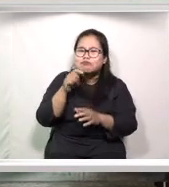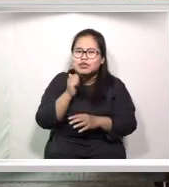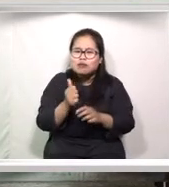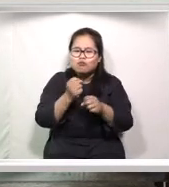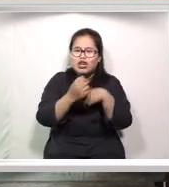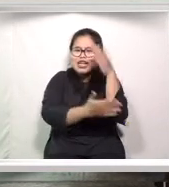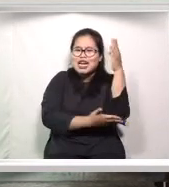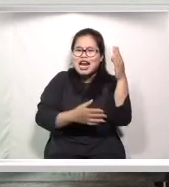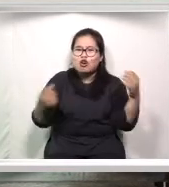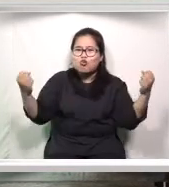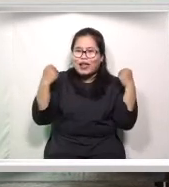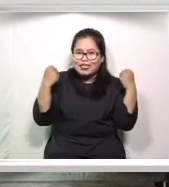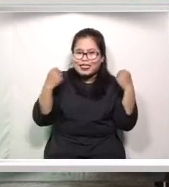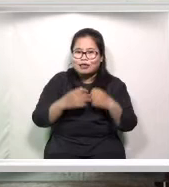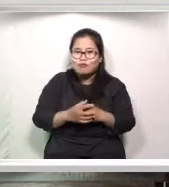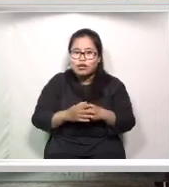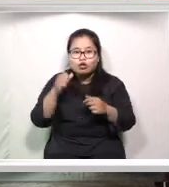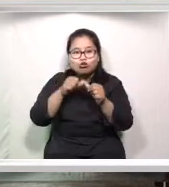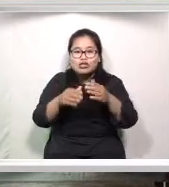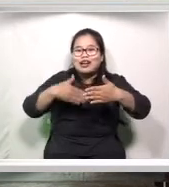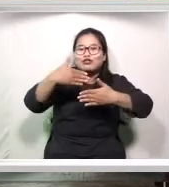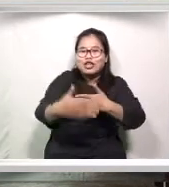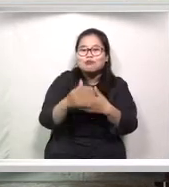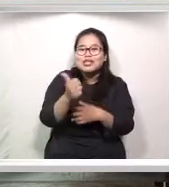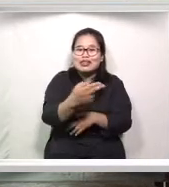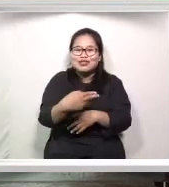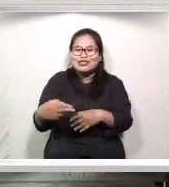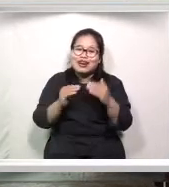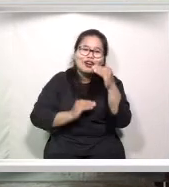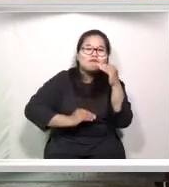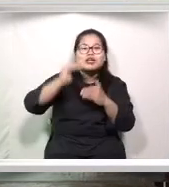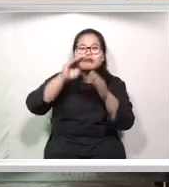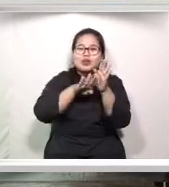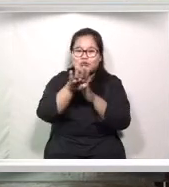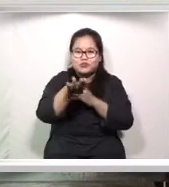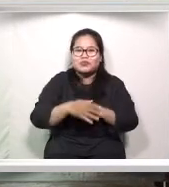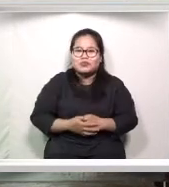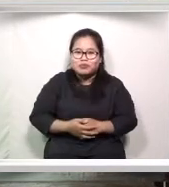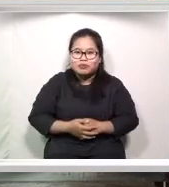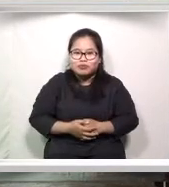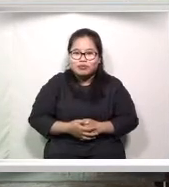kita menjadi kuat untuk selanjutnya menjadi Indonesia yang lebih maju.